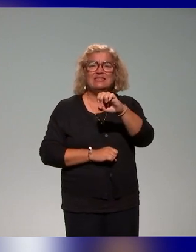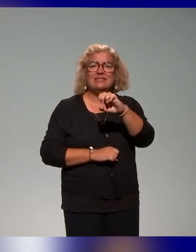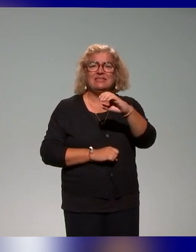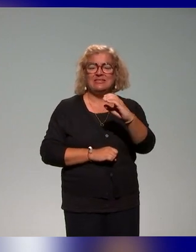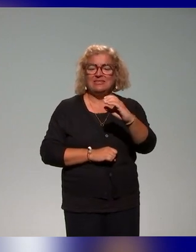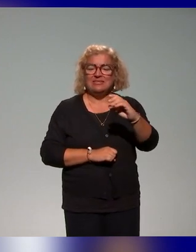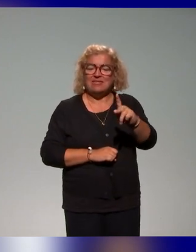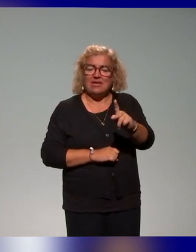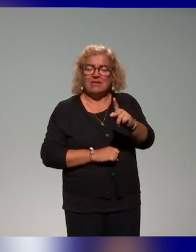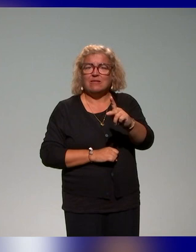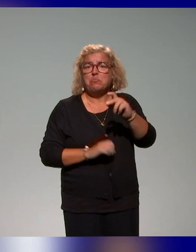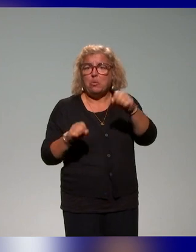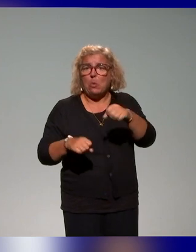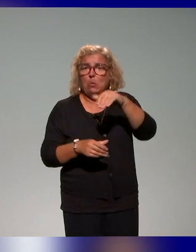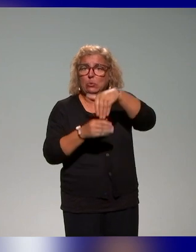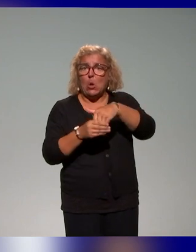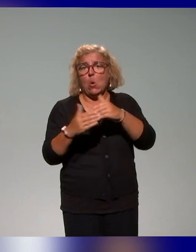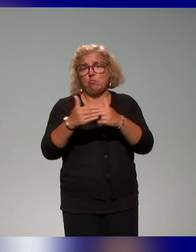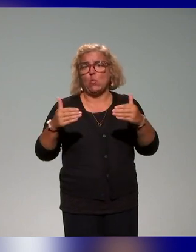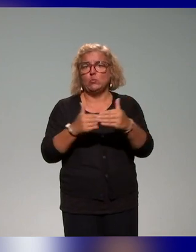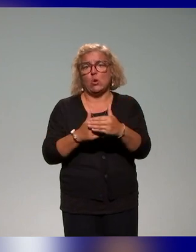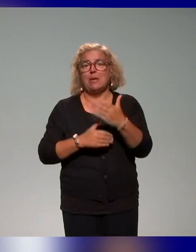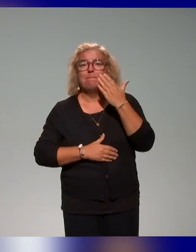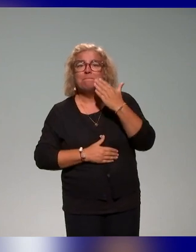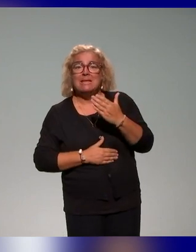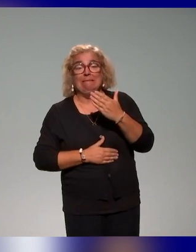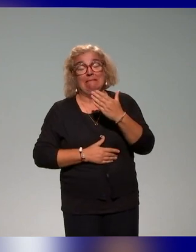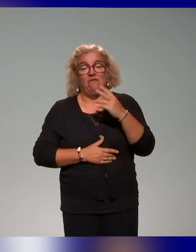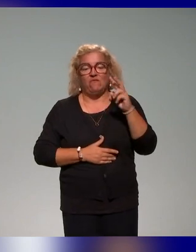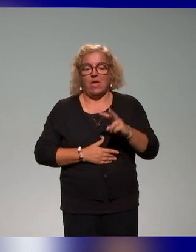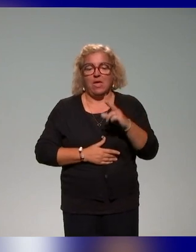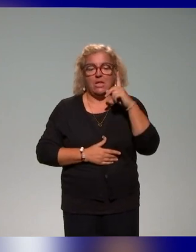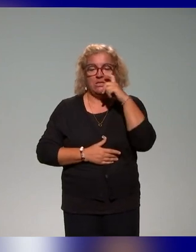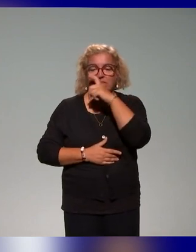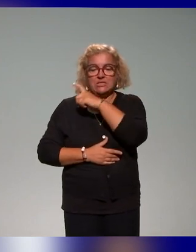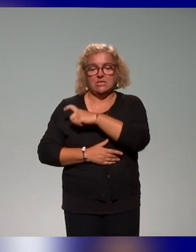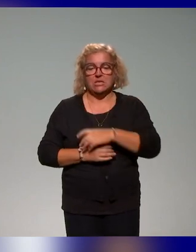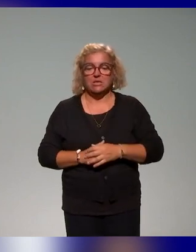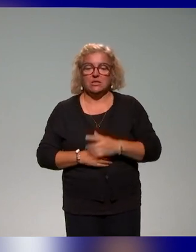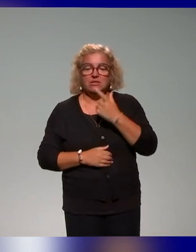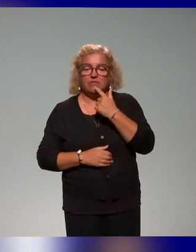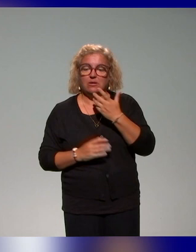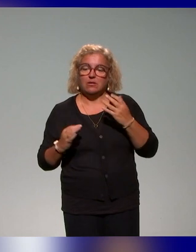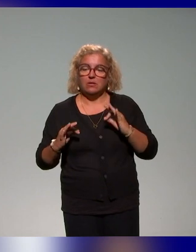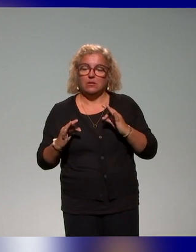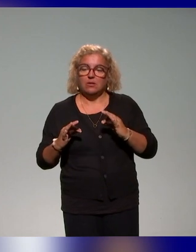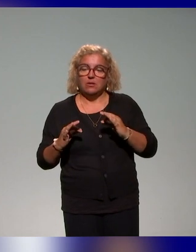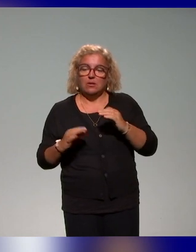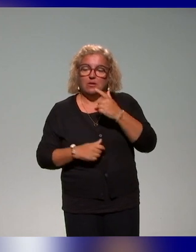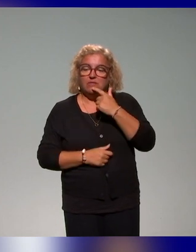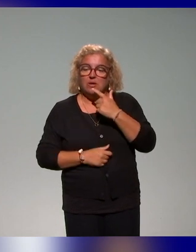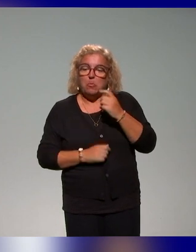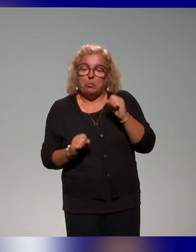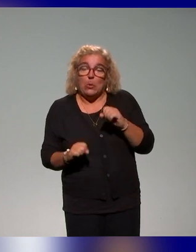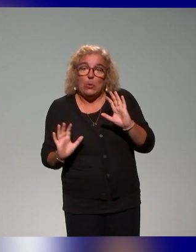toujours possible. Pour le moment, c'est vrai que c'est une grande difficulté et c'est une difficulté qui perdure un peu pour les mathématiques parce qu'on a quand même